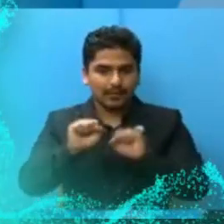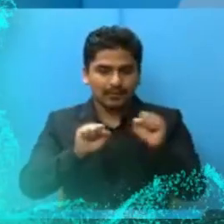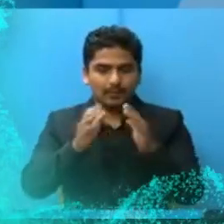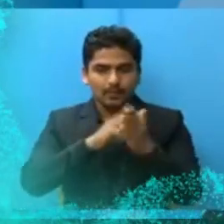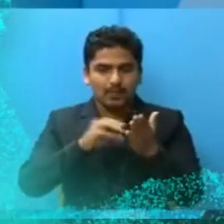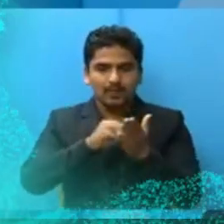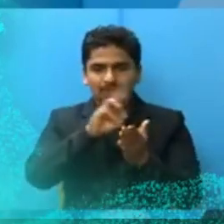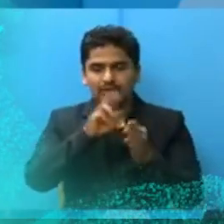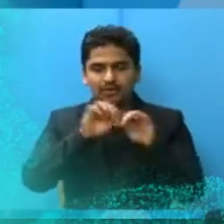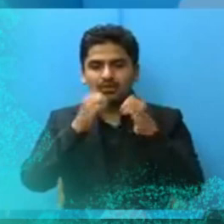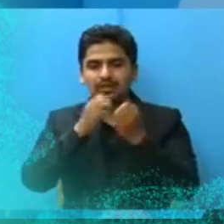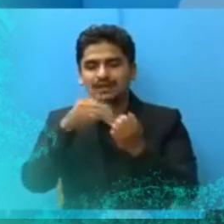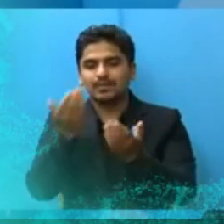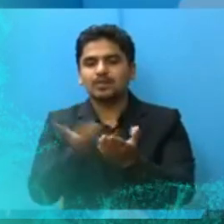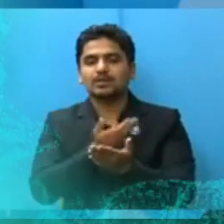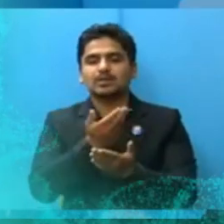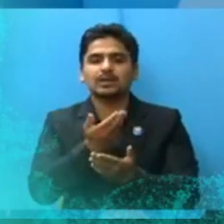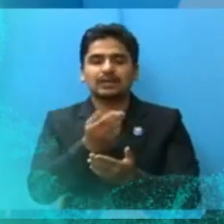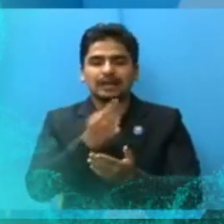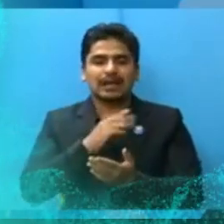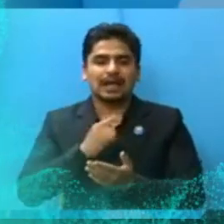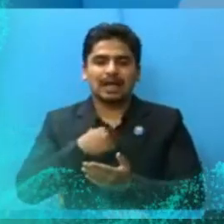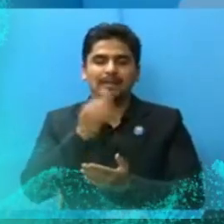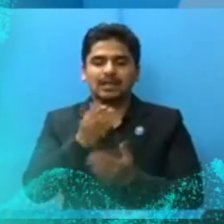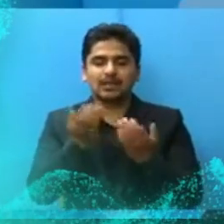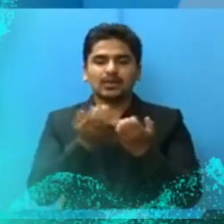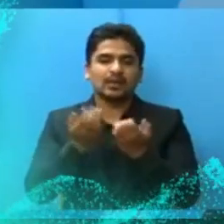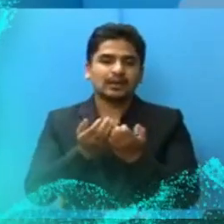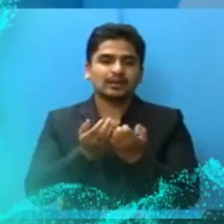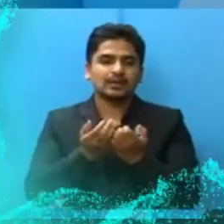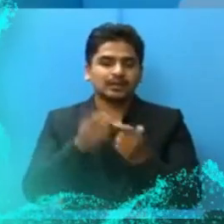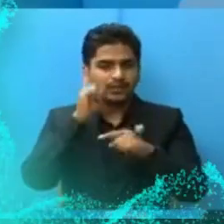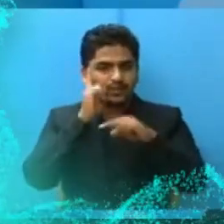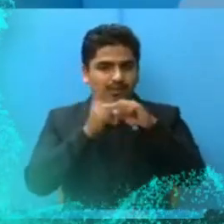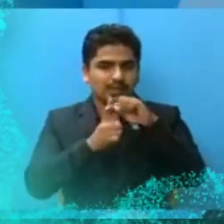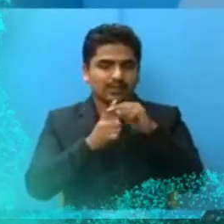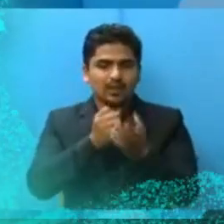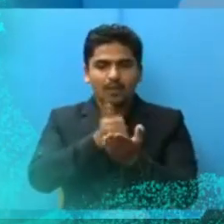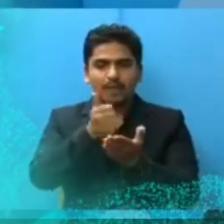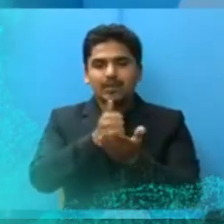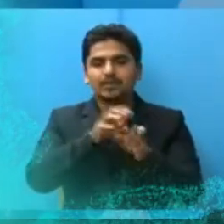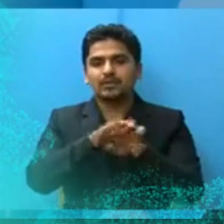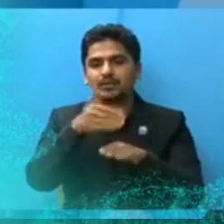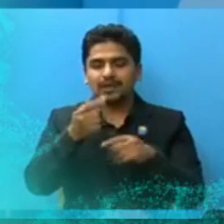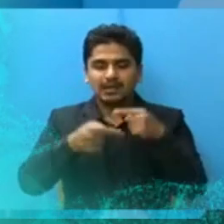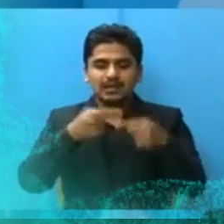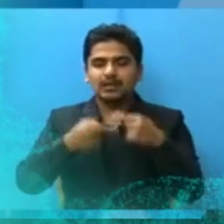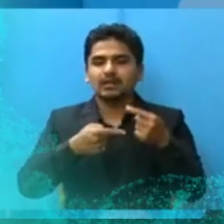आफ्नो परिवार र समाजलाई बचाउन हामीले गर्दै आएका सकारात्मक अभ्यासलाई